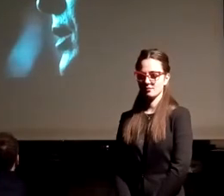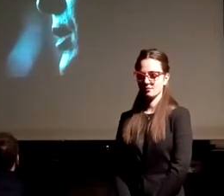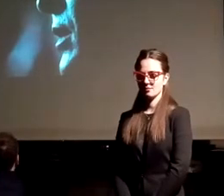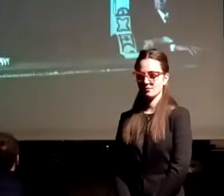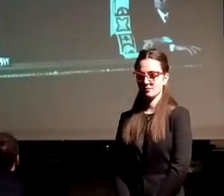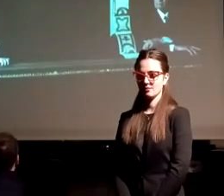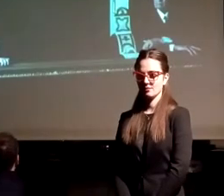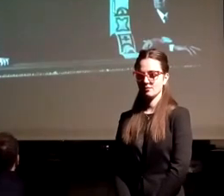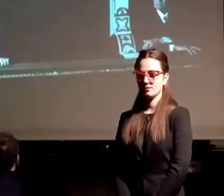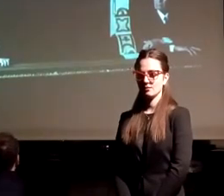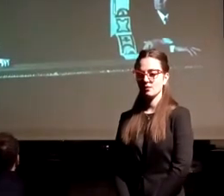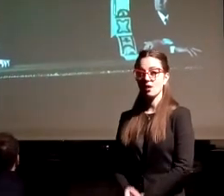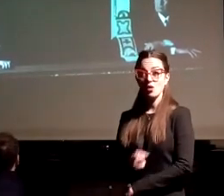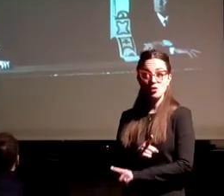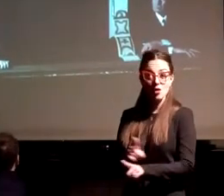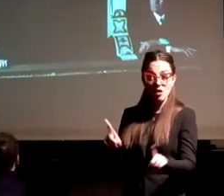no